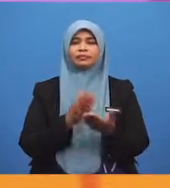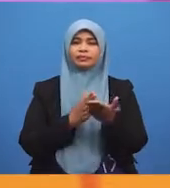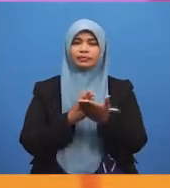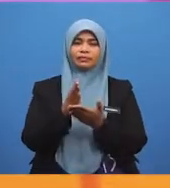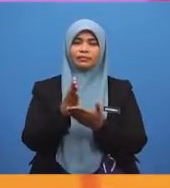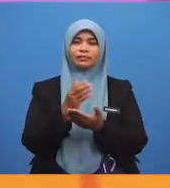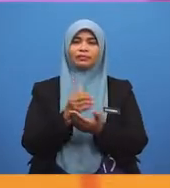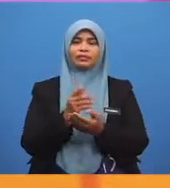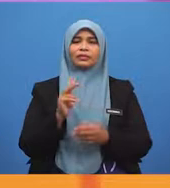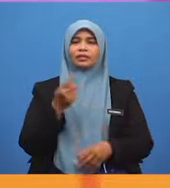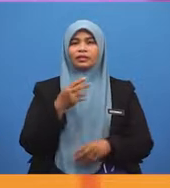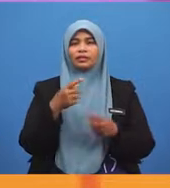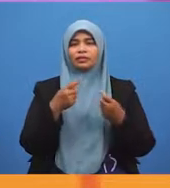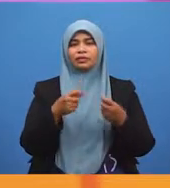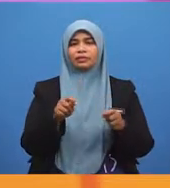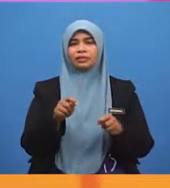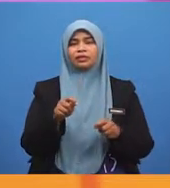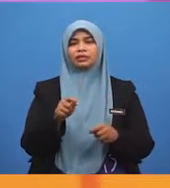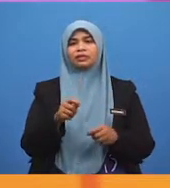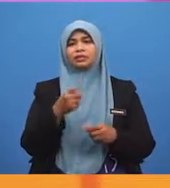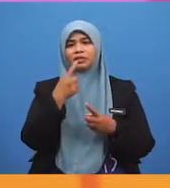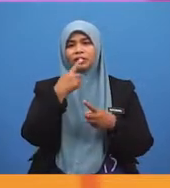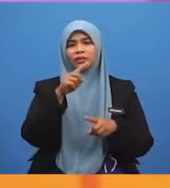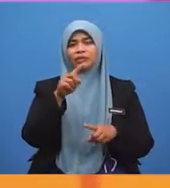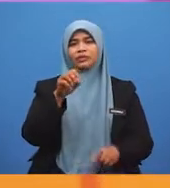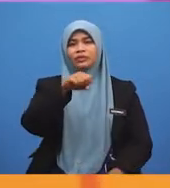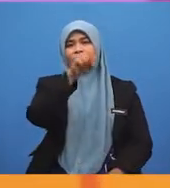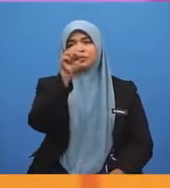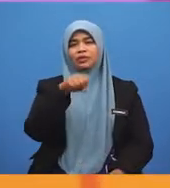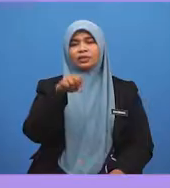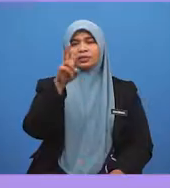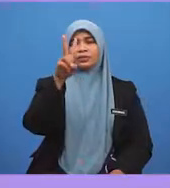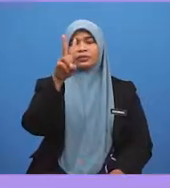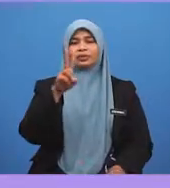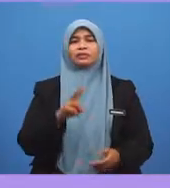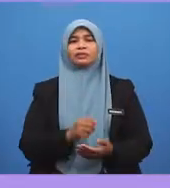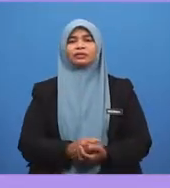Seterusnya, kita cuba pula untuk menjawab soalan kedua.